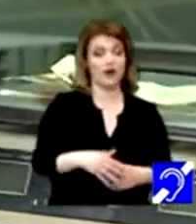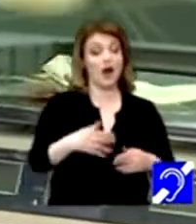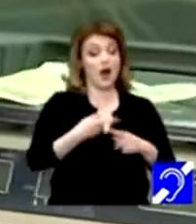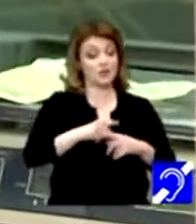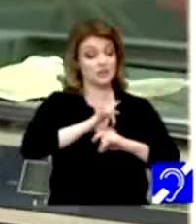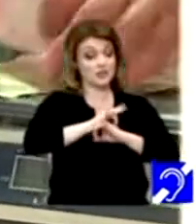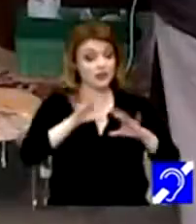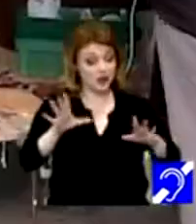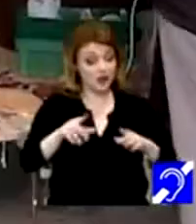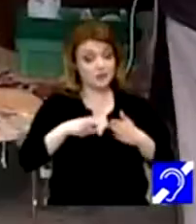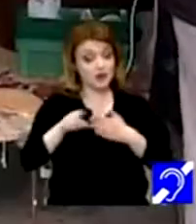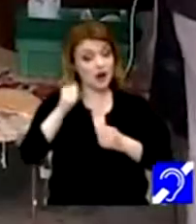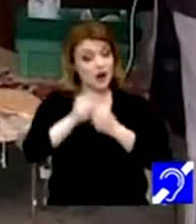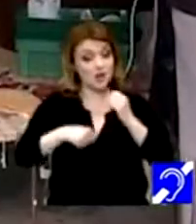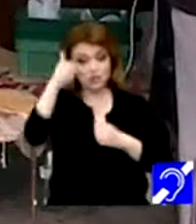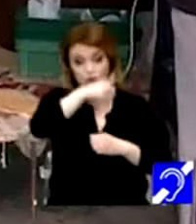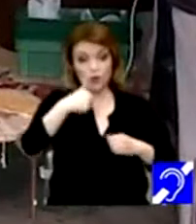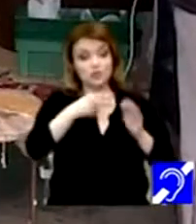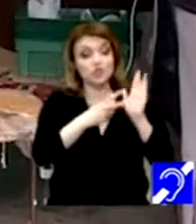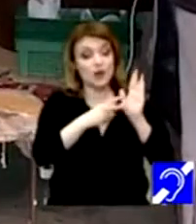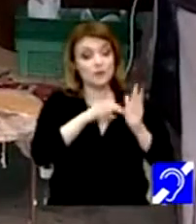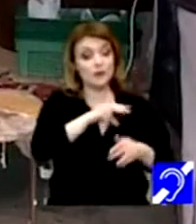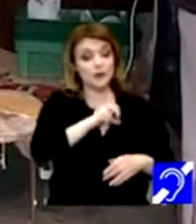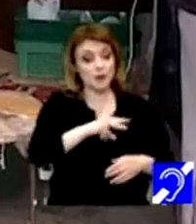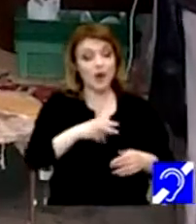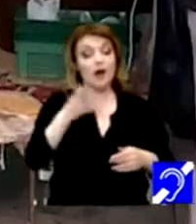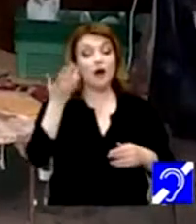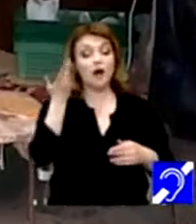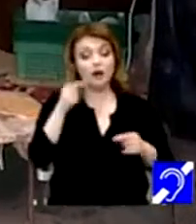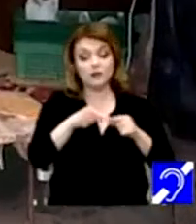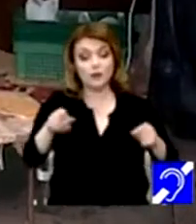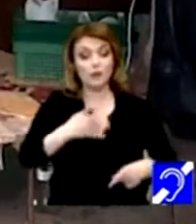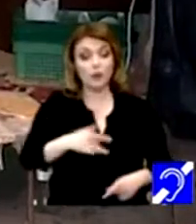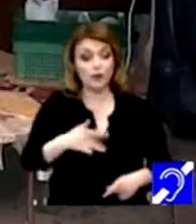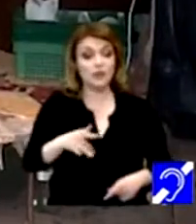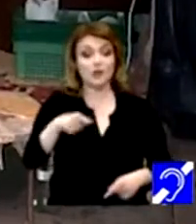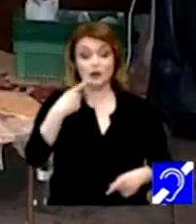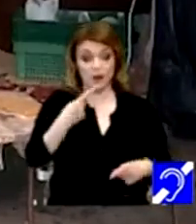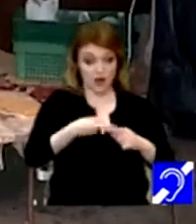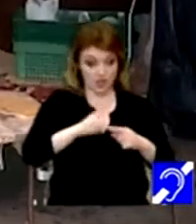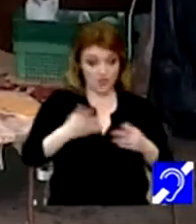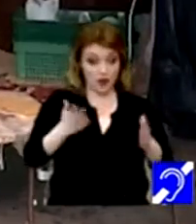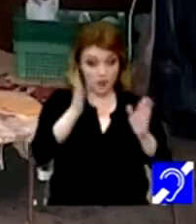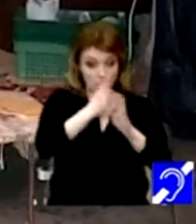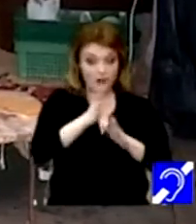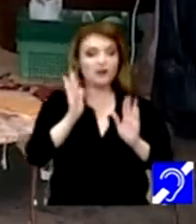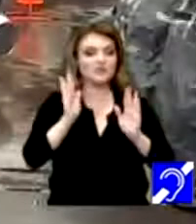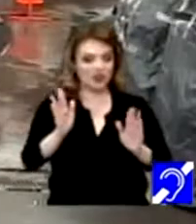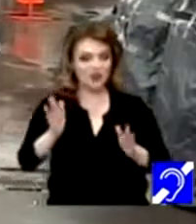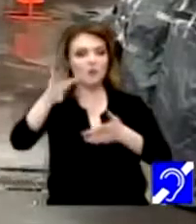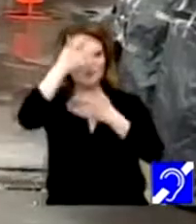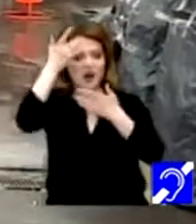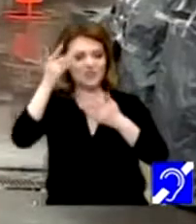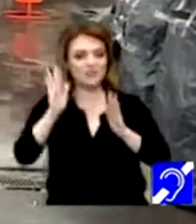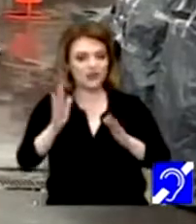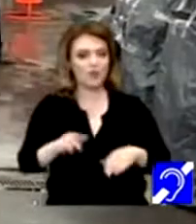este sărbătorită în fiecare an pe 7 aprilie, în perioada postului mare. Se spune că vremea în ziua Bunei Vestiri va fi la fel ca cea de